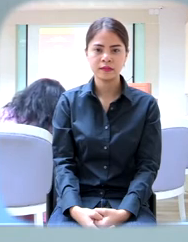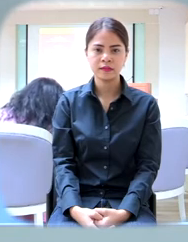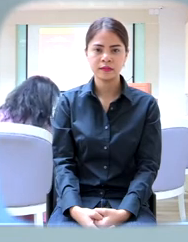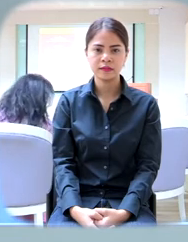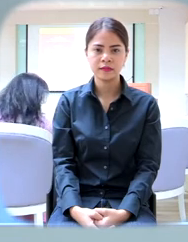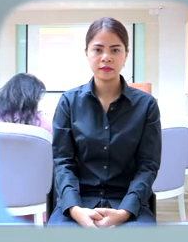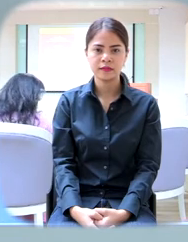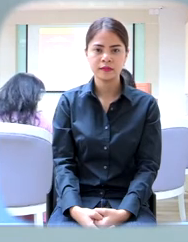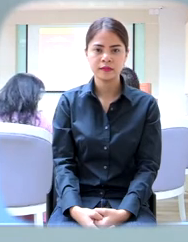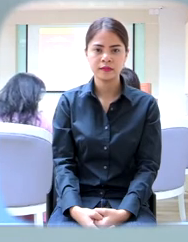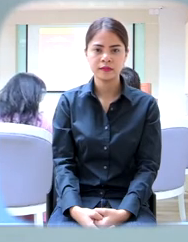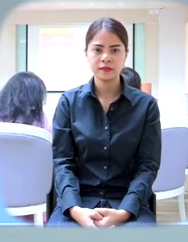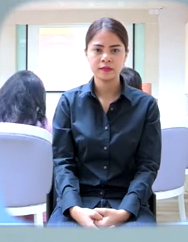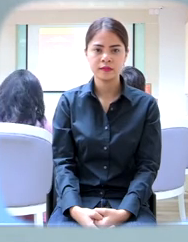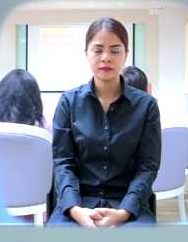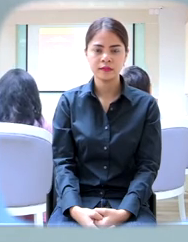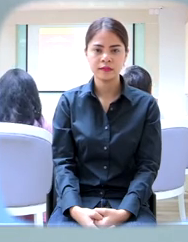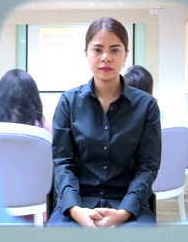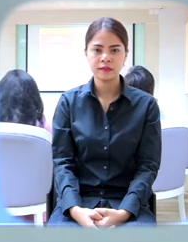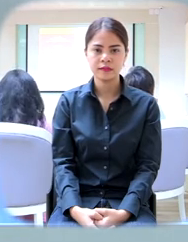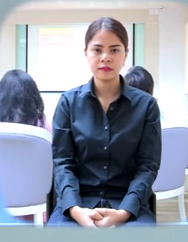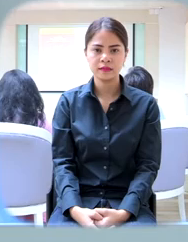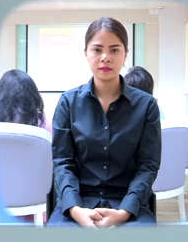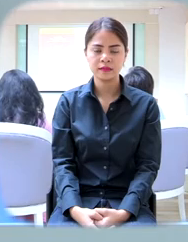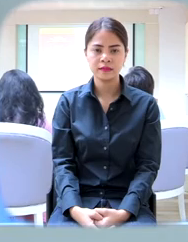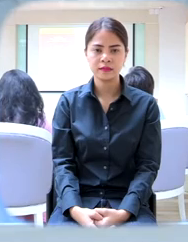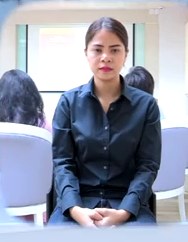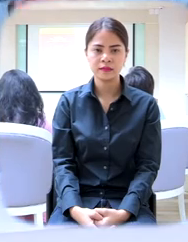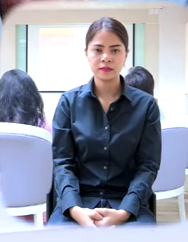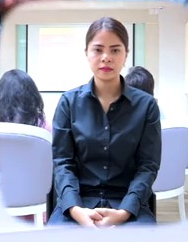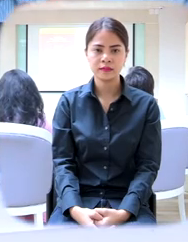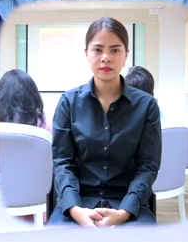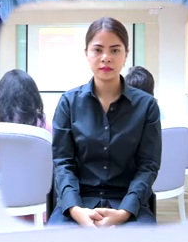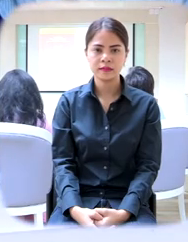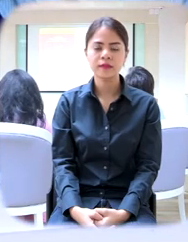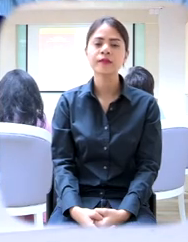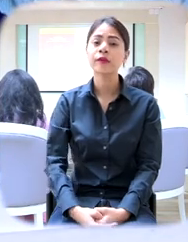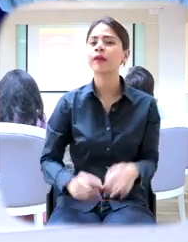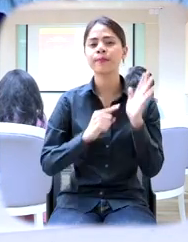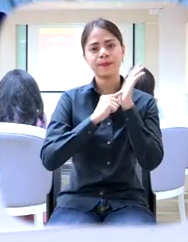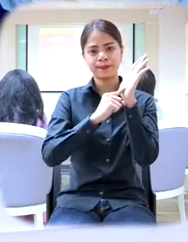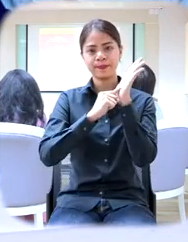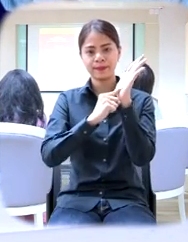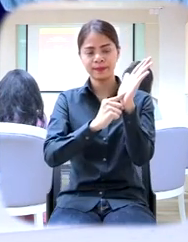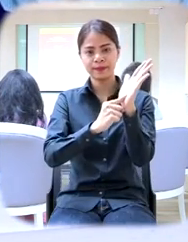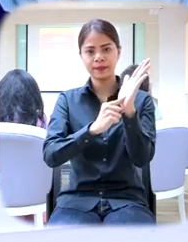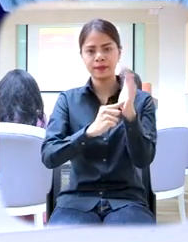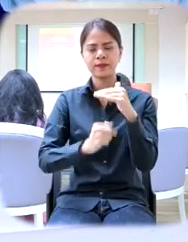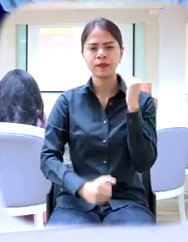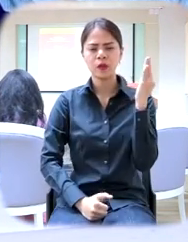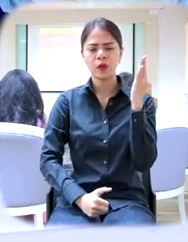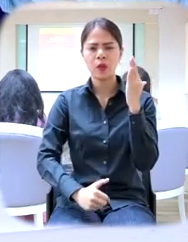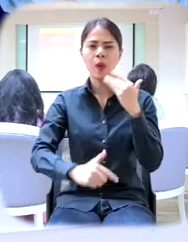referenced edition was made by Santi Bhaktikam อันนี้เป็นตัวอย่างหนึ่งของการ